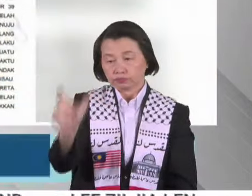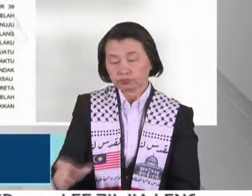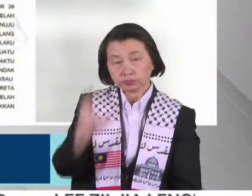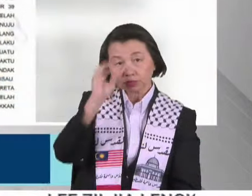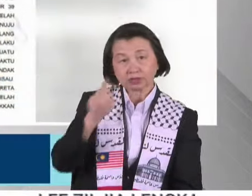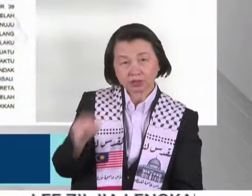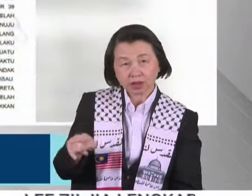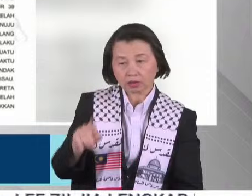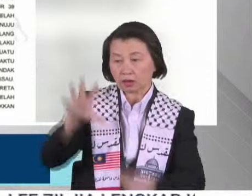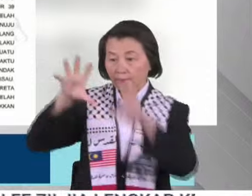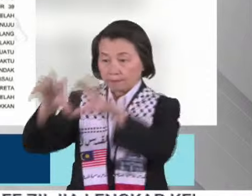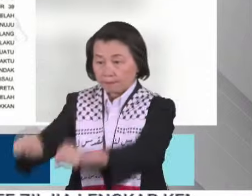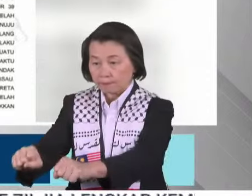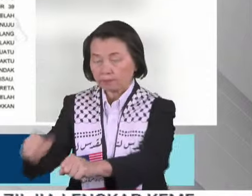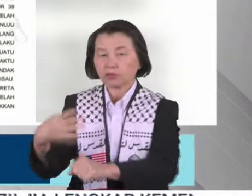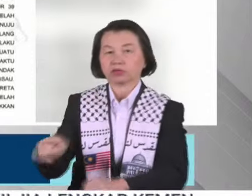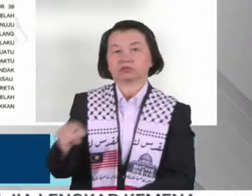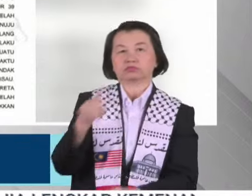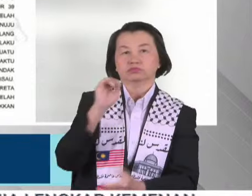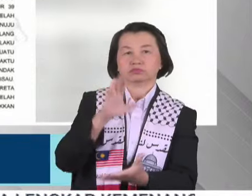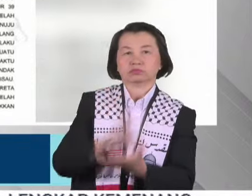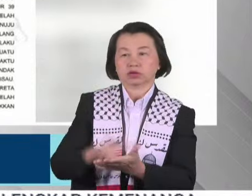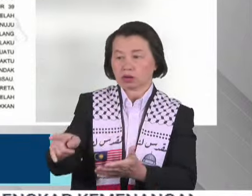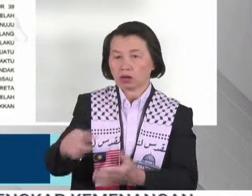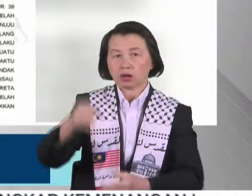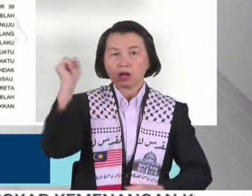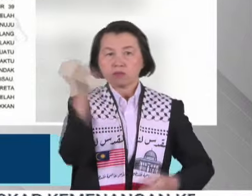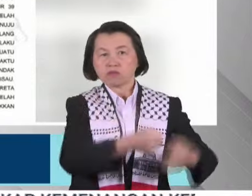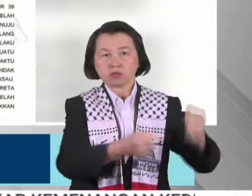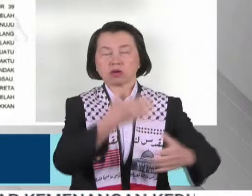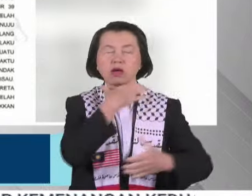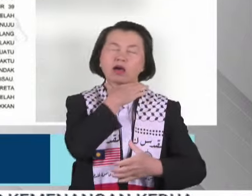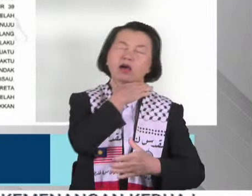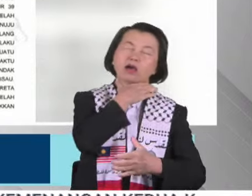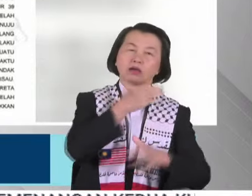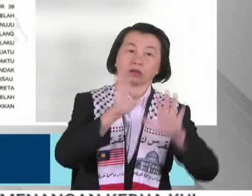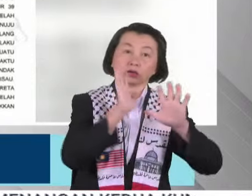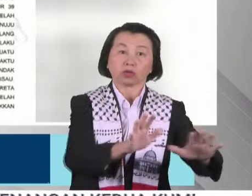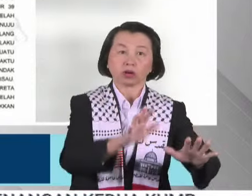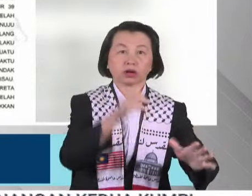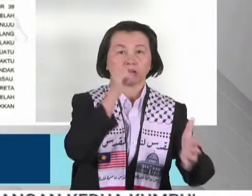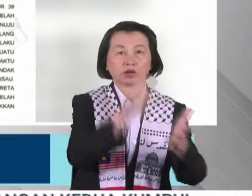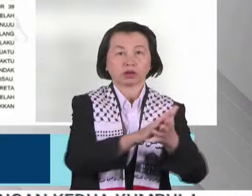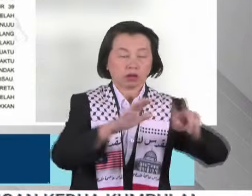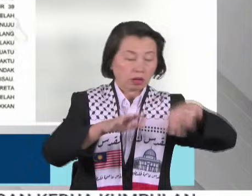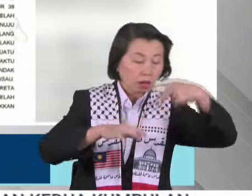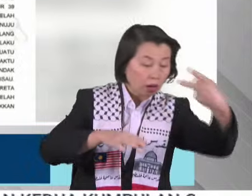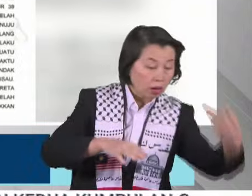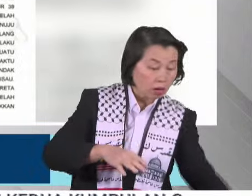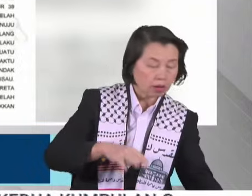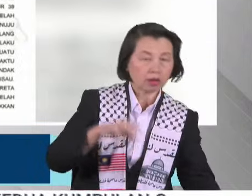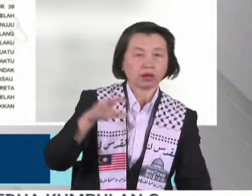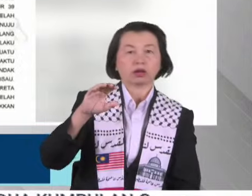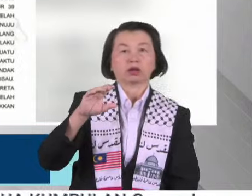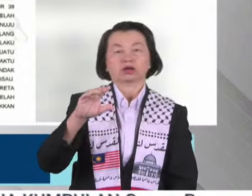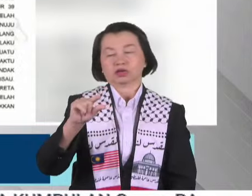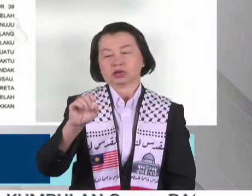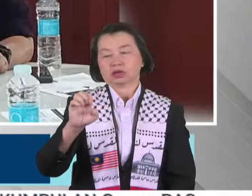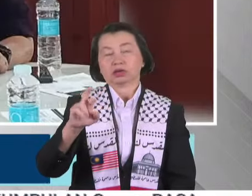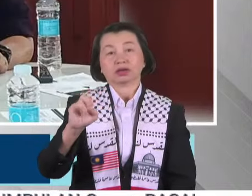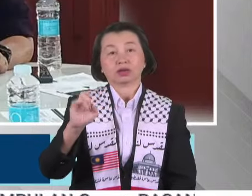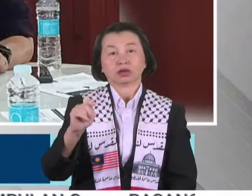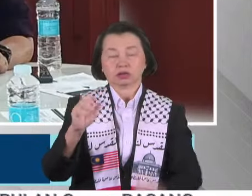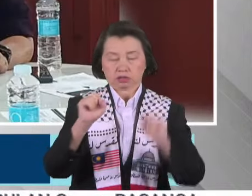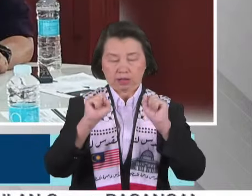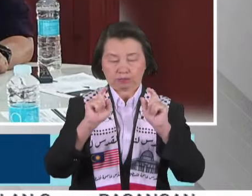Seorang lelaki dicekup selepas dipercayai pukul, cekik dan tolak isterinya ke dalam gaung di Greek Sabtu lalu.